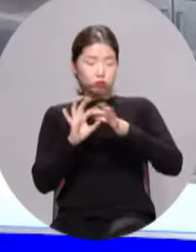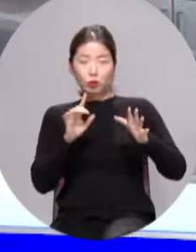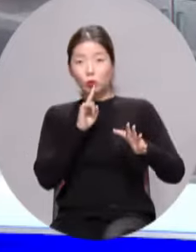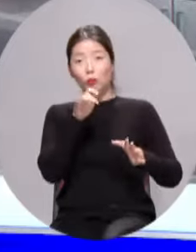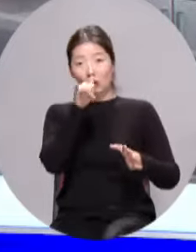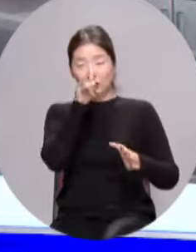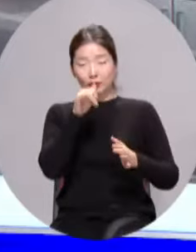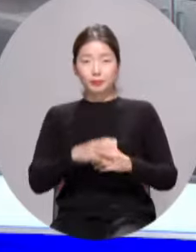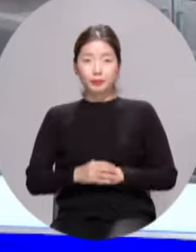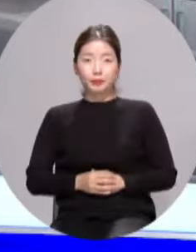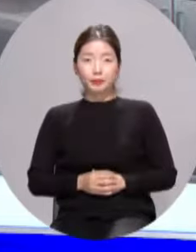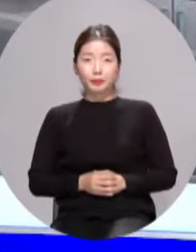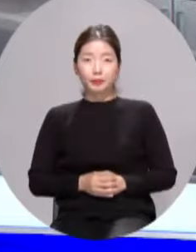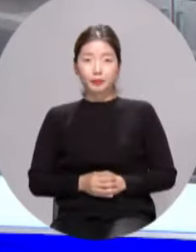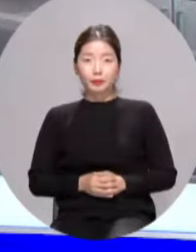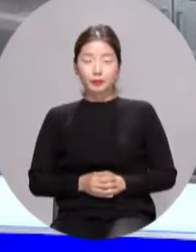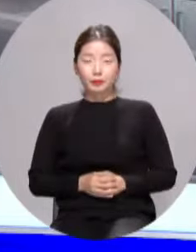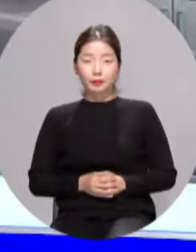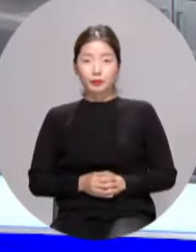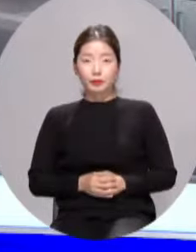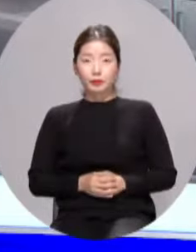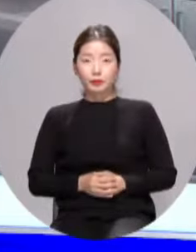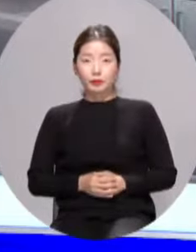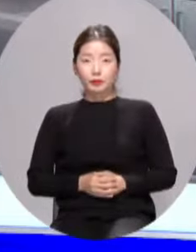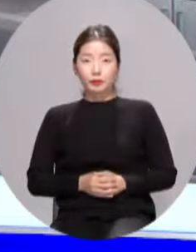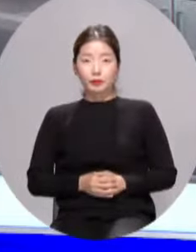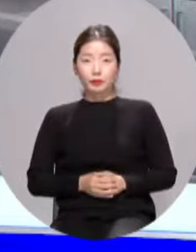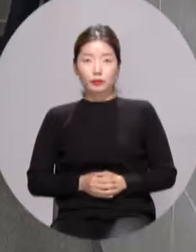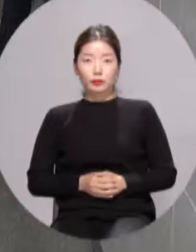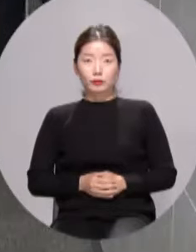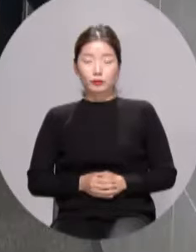부인했습니다. 박혜진 기자가 취재했습니다.